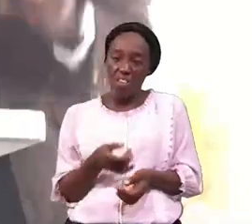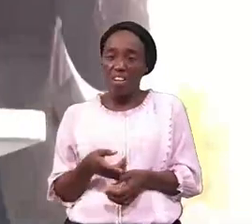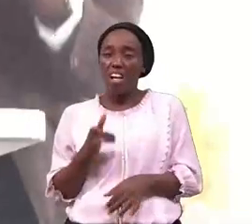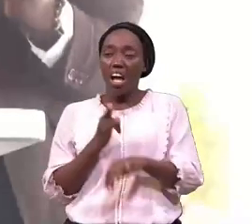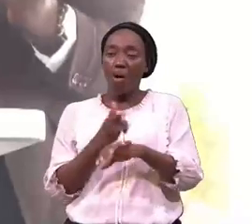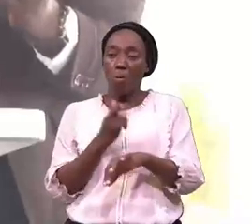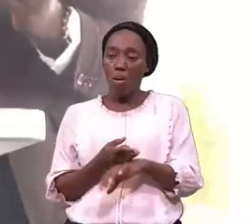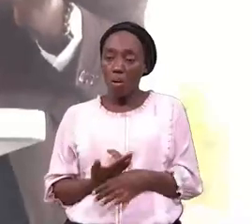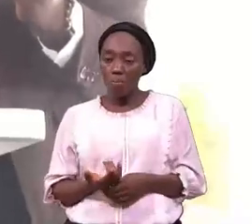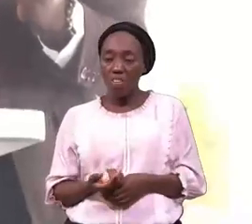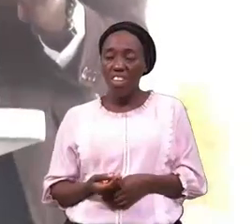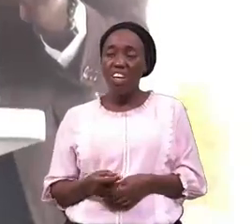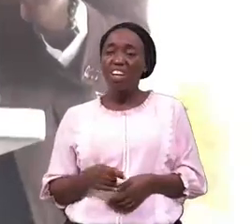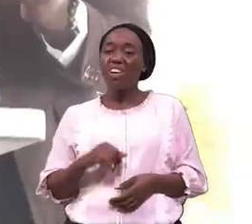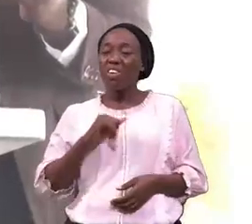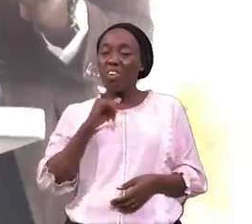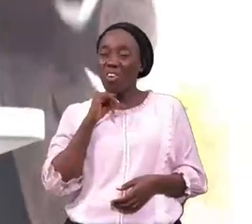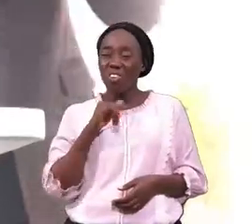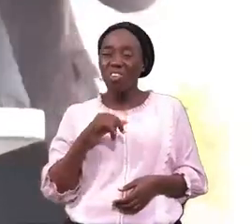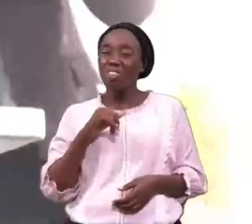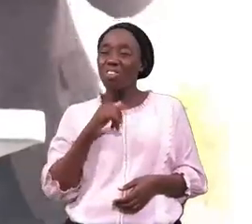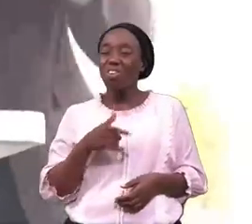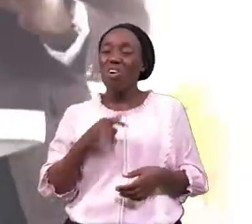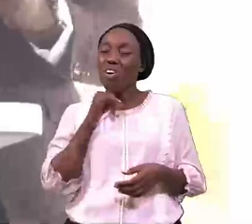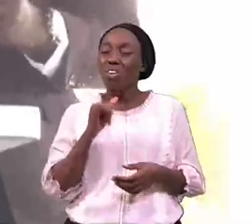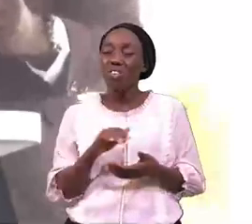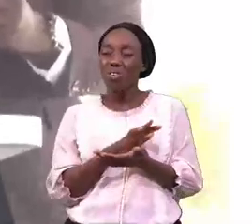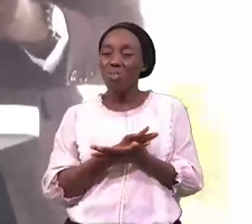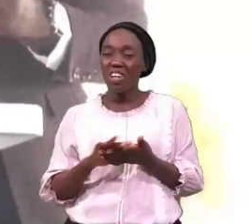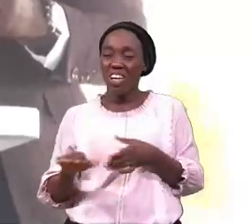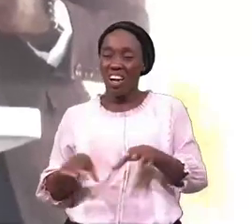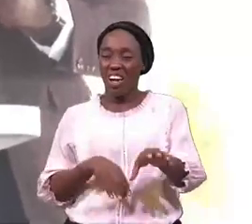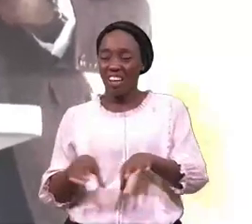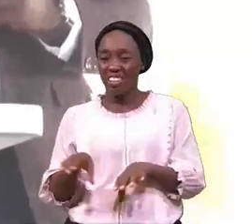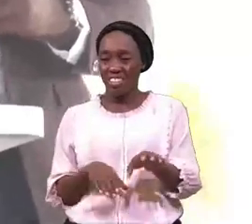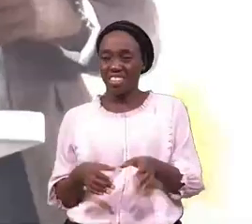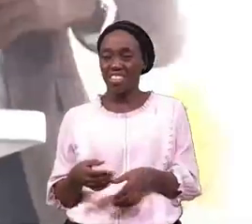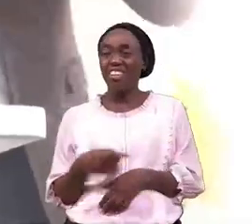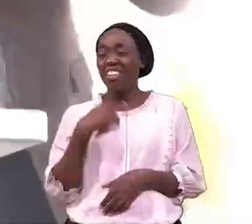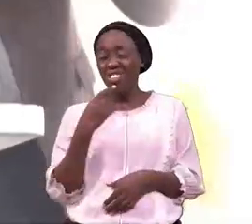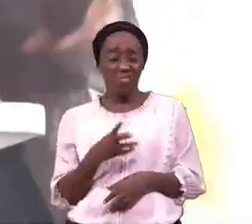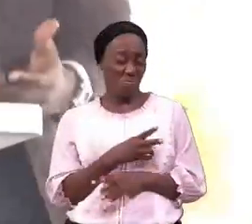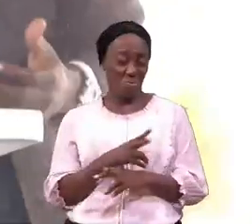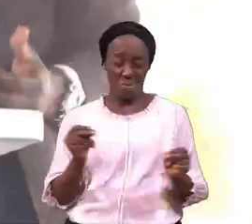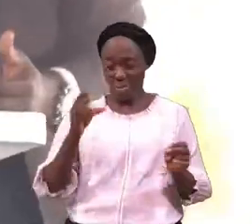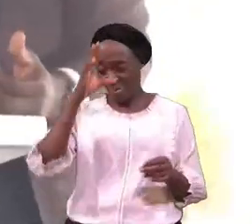l'immoralité, quel que soit le péché, tu dis que personne ne peut être libéré du